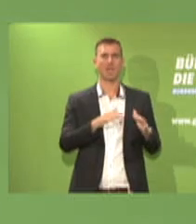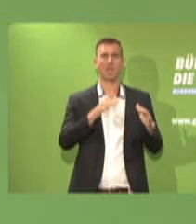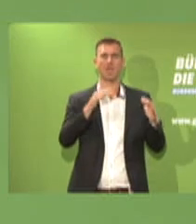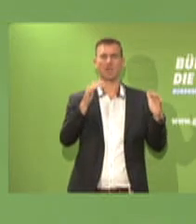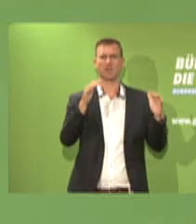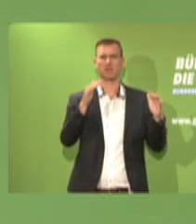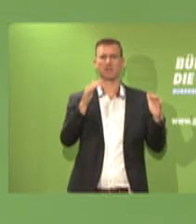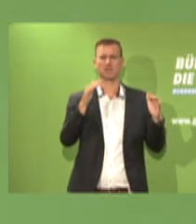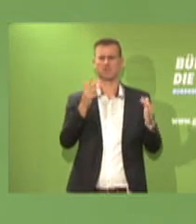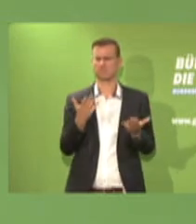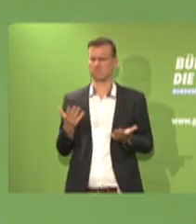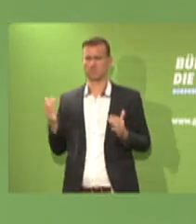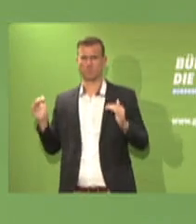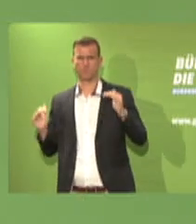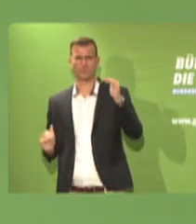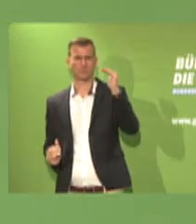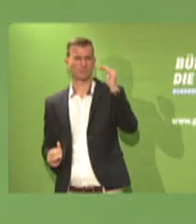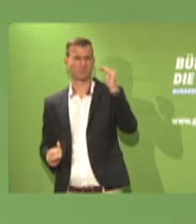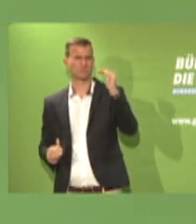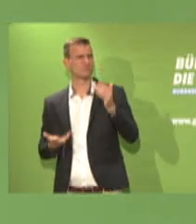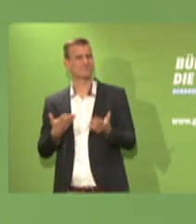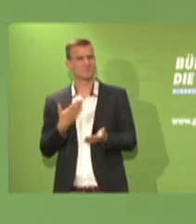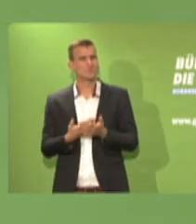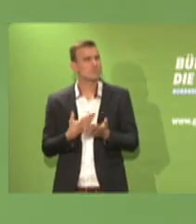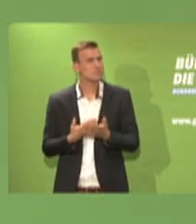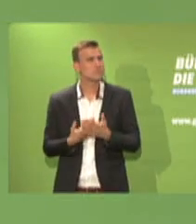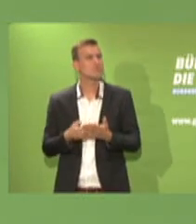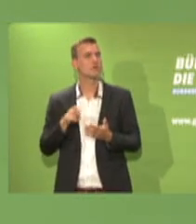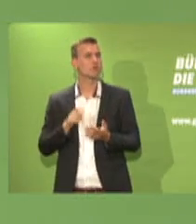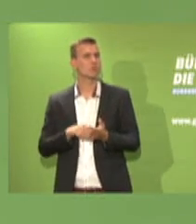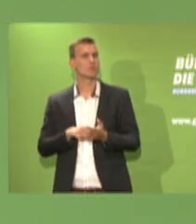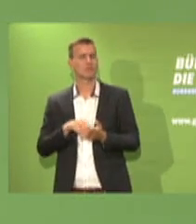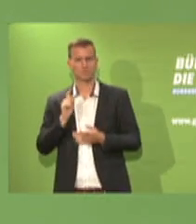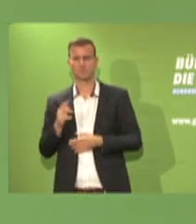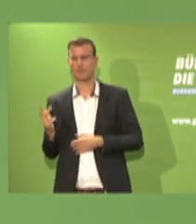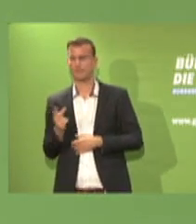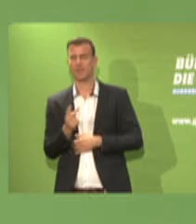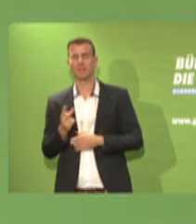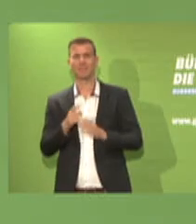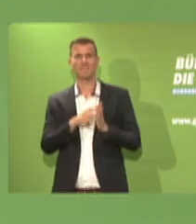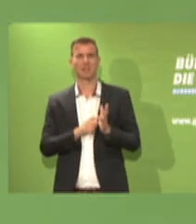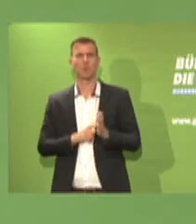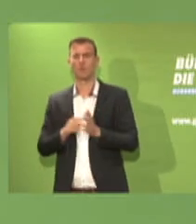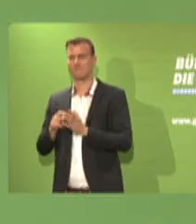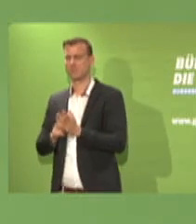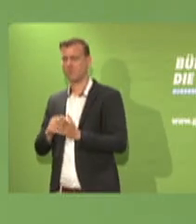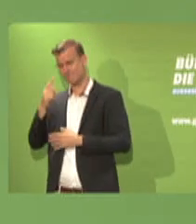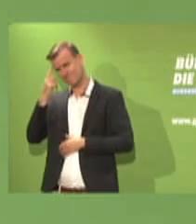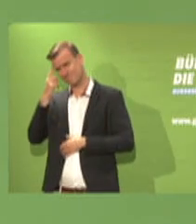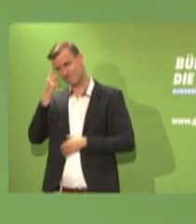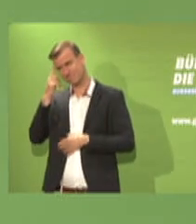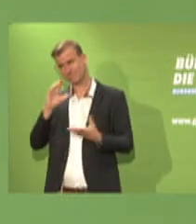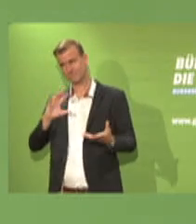ich denke, das ist ein Grund, noch ein Grund mehr, diese beiden Faktoren gemeinsam zu denken, um hier einen